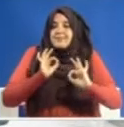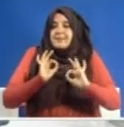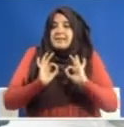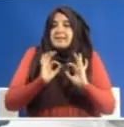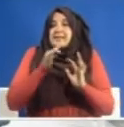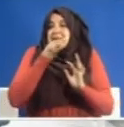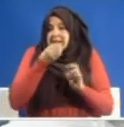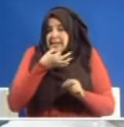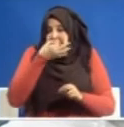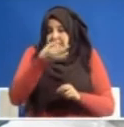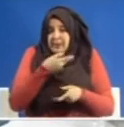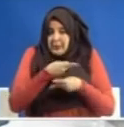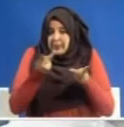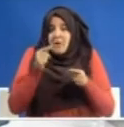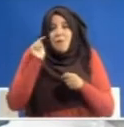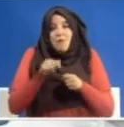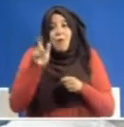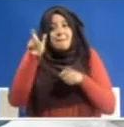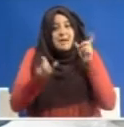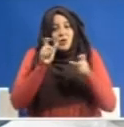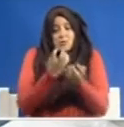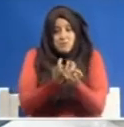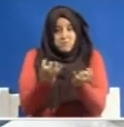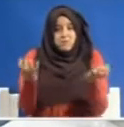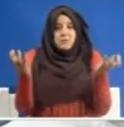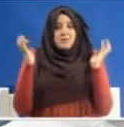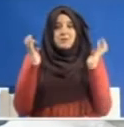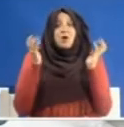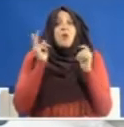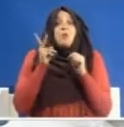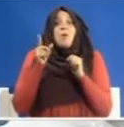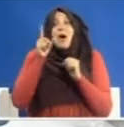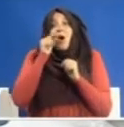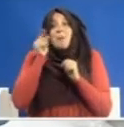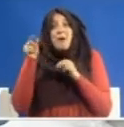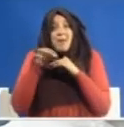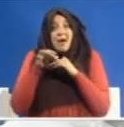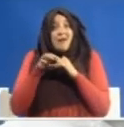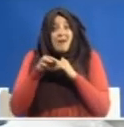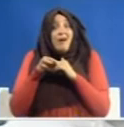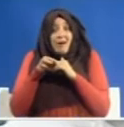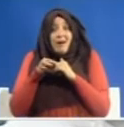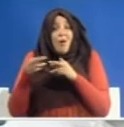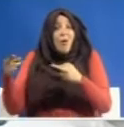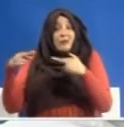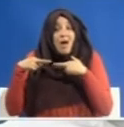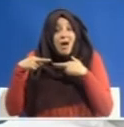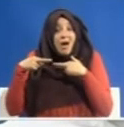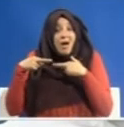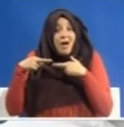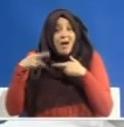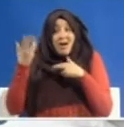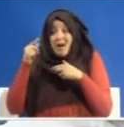تحفظ لابد من حضور الأطراف، إنه في النهاية ظهر الزوج الأول غائب، نسيت أن أقول هذا، ظهر